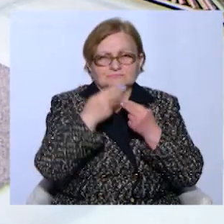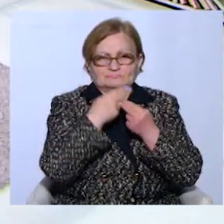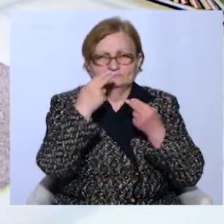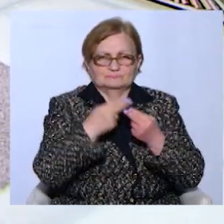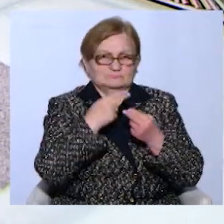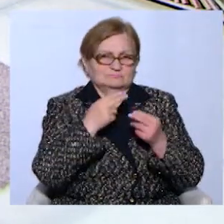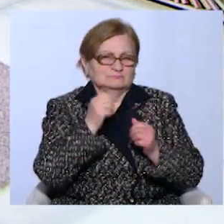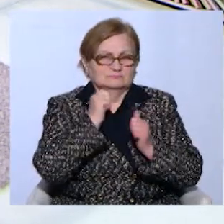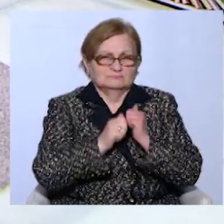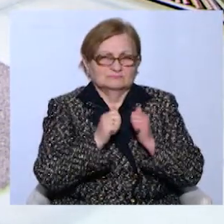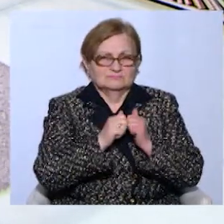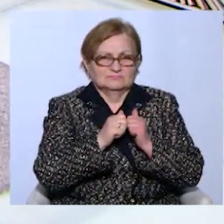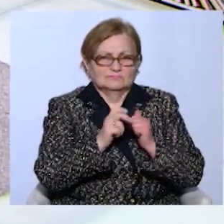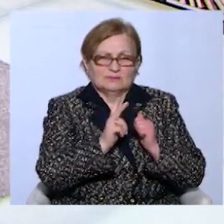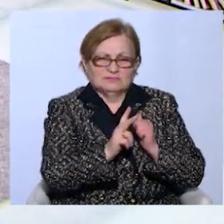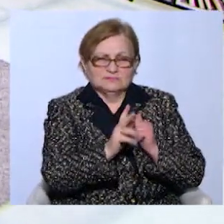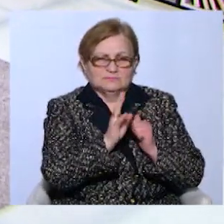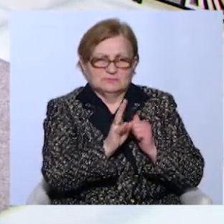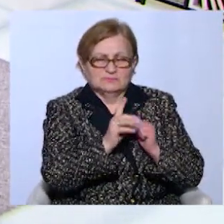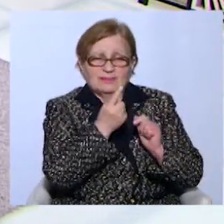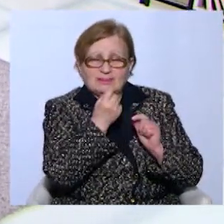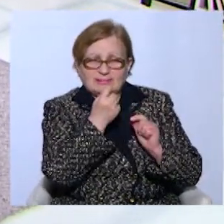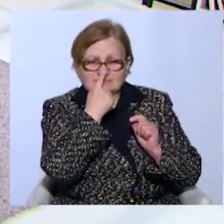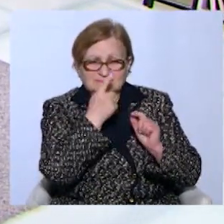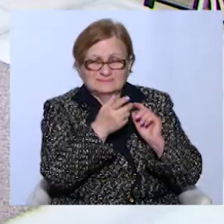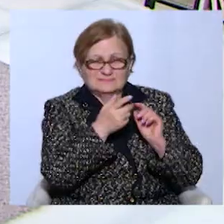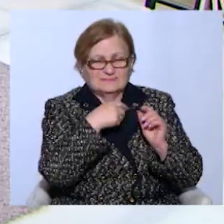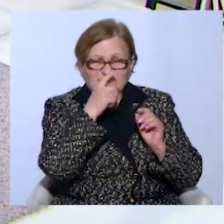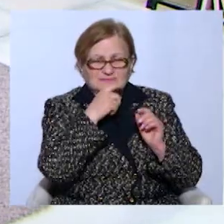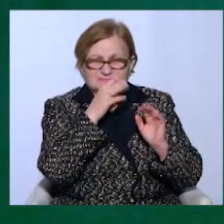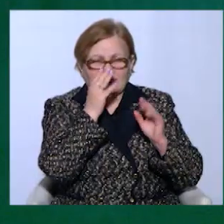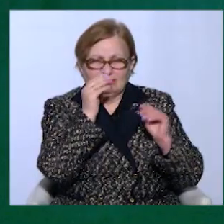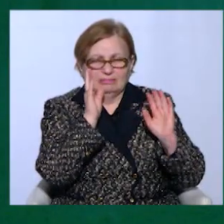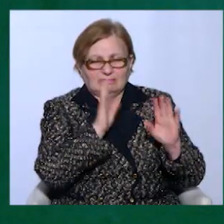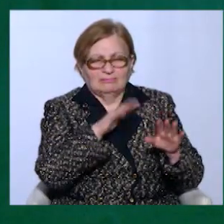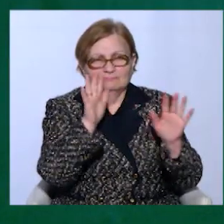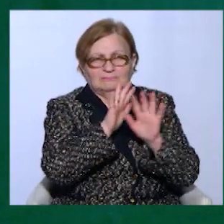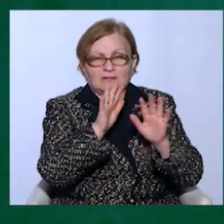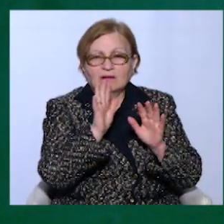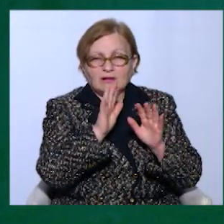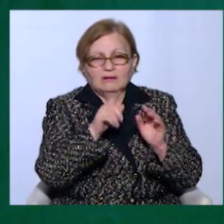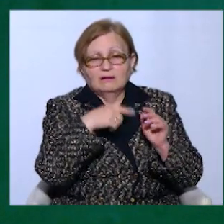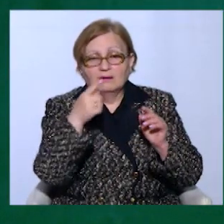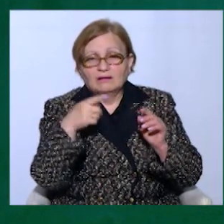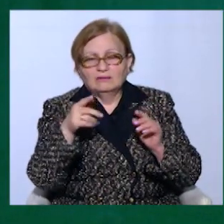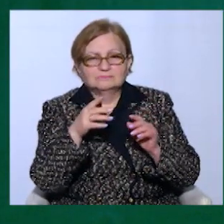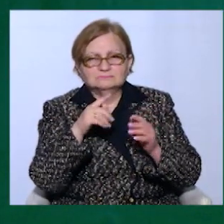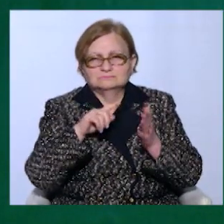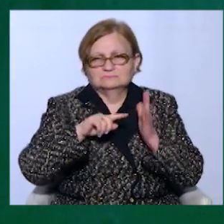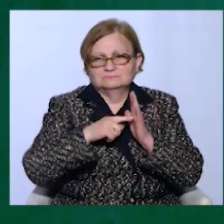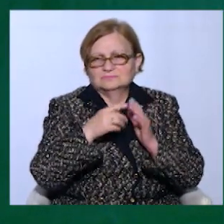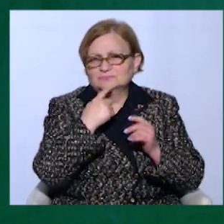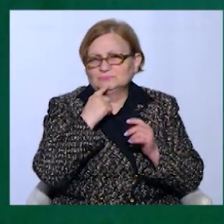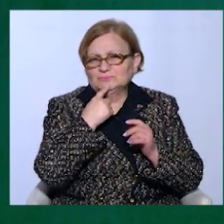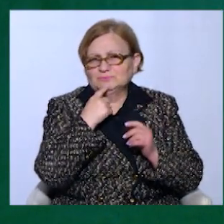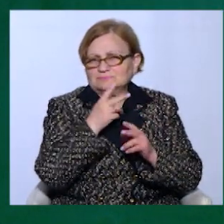თავს მესამე კლასში, მეოთხეში რაღაცა ბუნდოვან, აი მეხუთეში რო ვერ გაიგე, აი ეს იმის ბრალია, ამას რატო ვამბობ მე? რომ